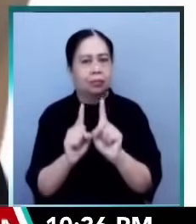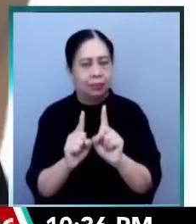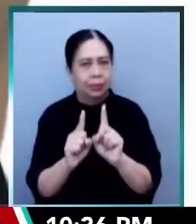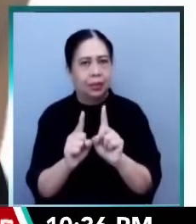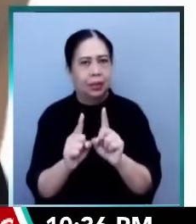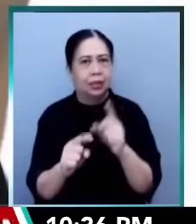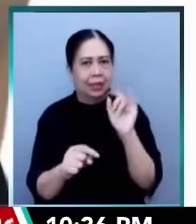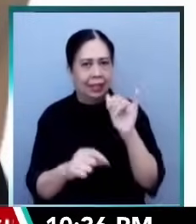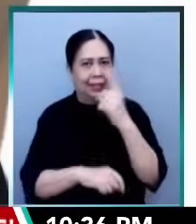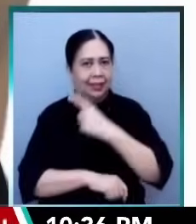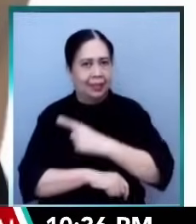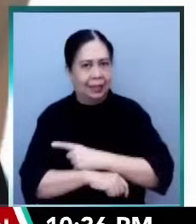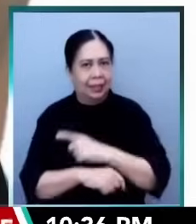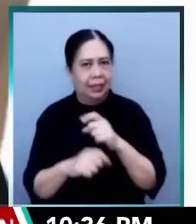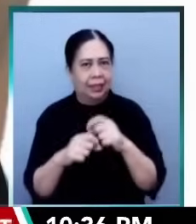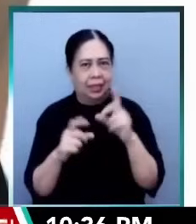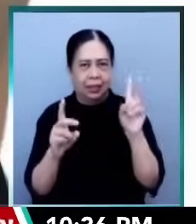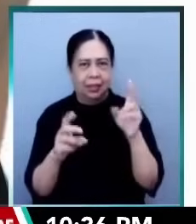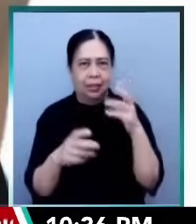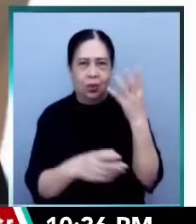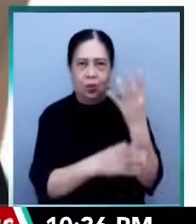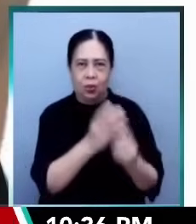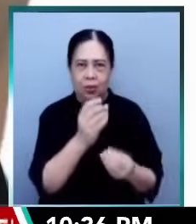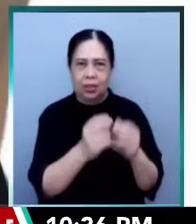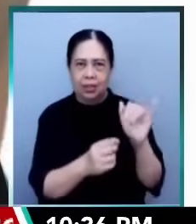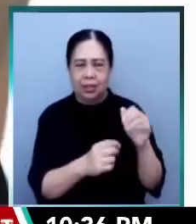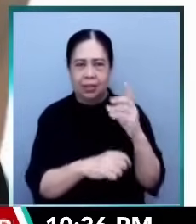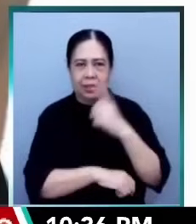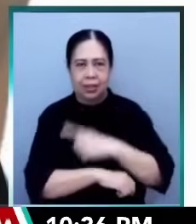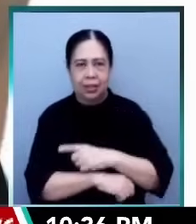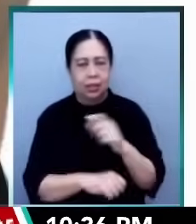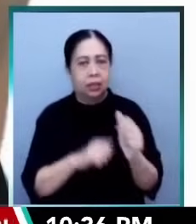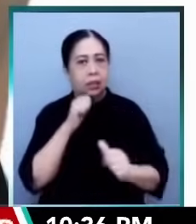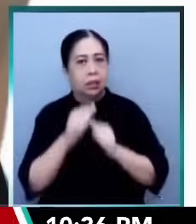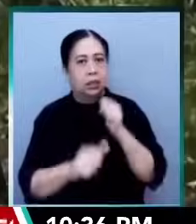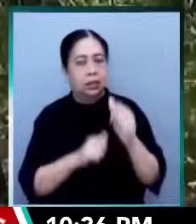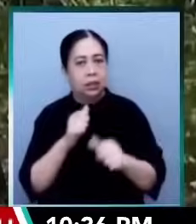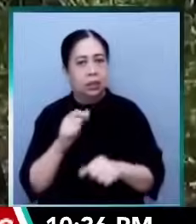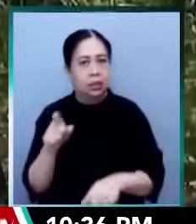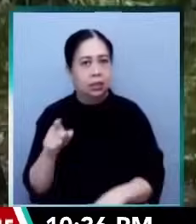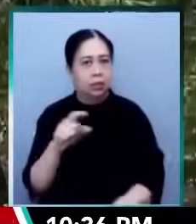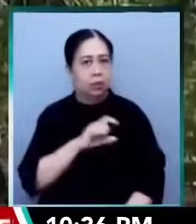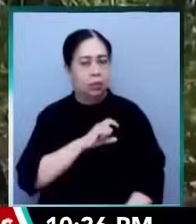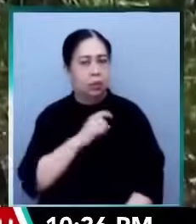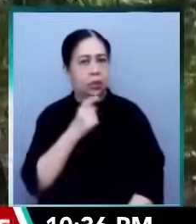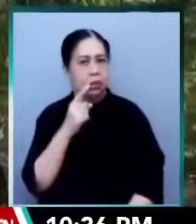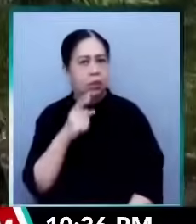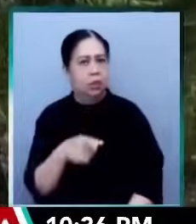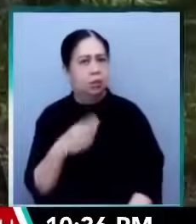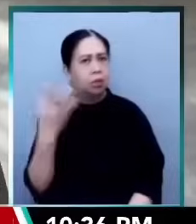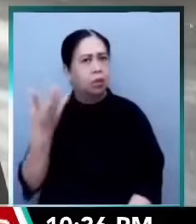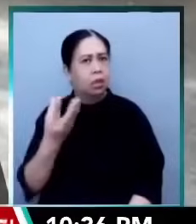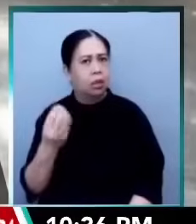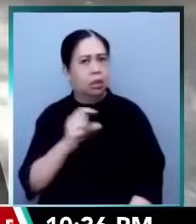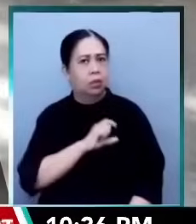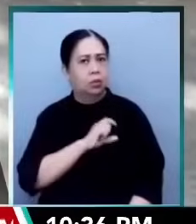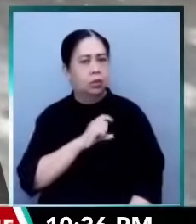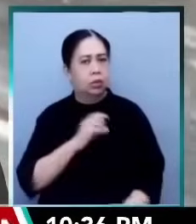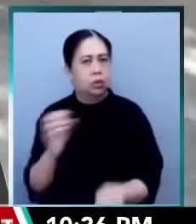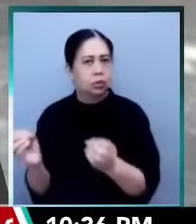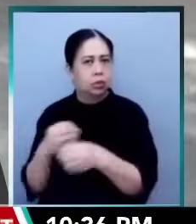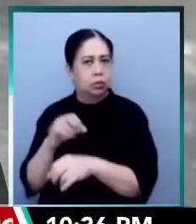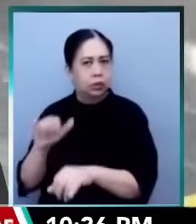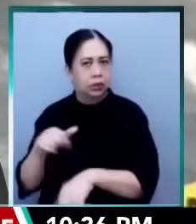na napaulat siyang nawawala. Itinanggi naman niya ni De Castro at sinabing nasa Batangas Police Provincial Office siya noong